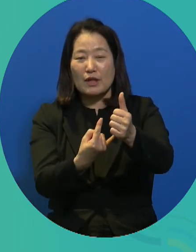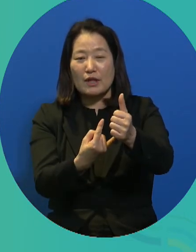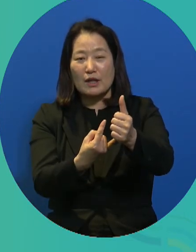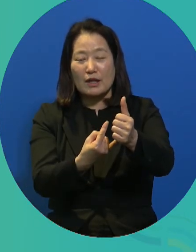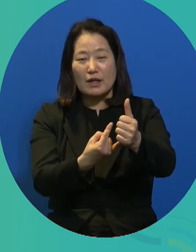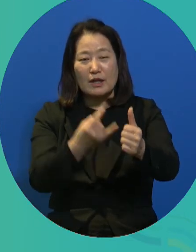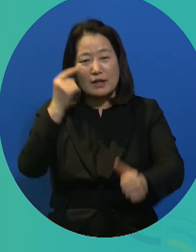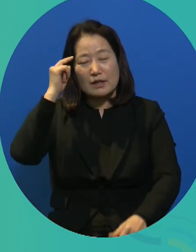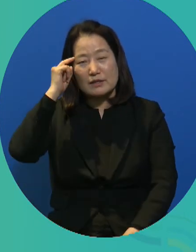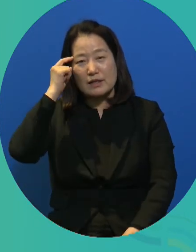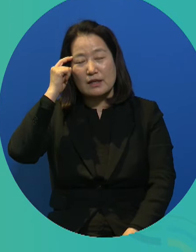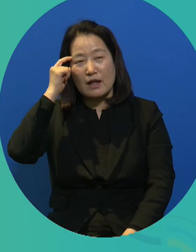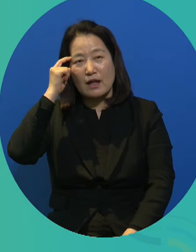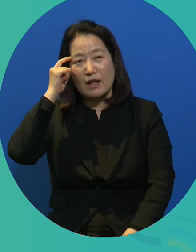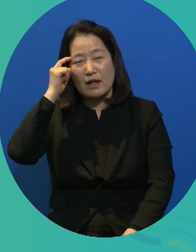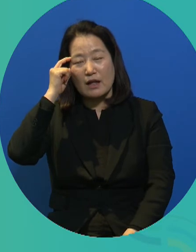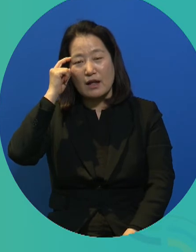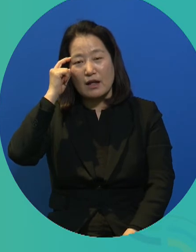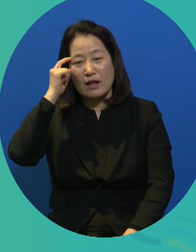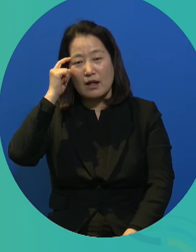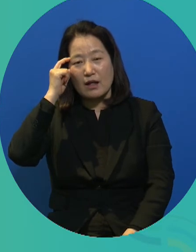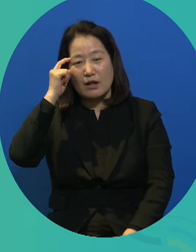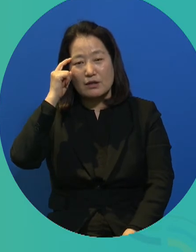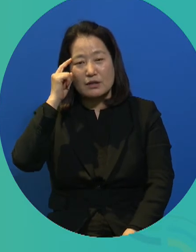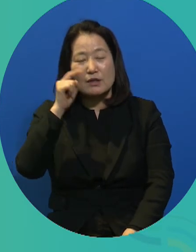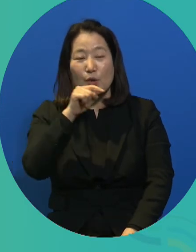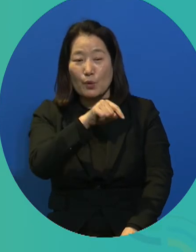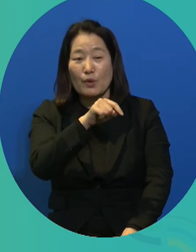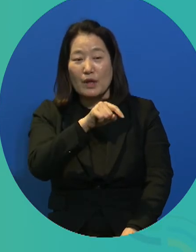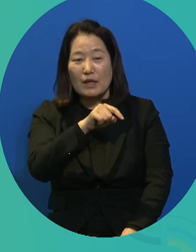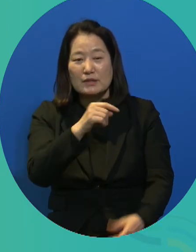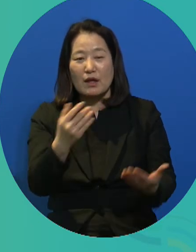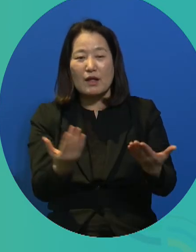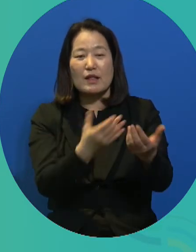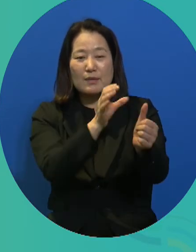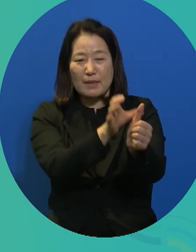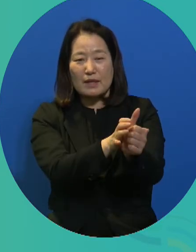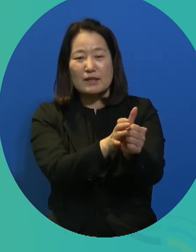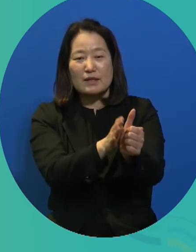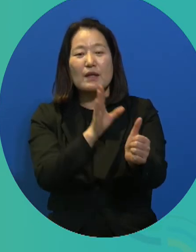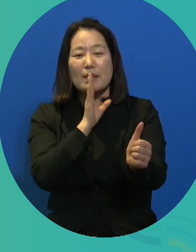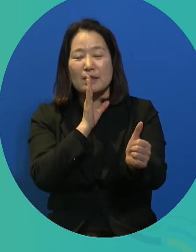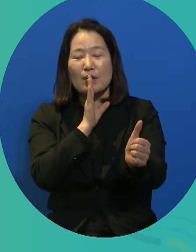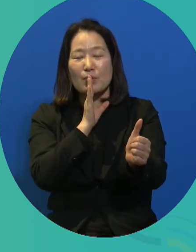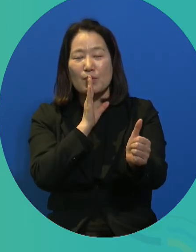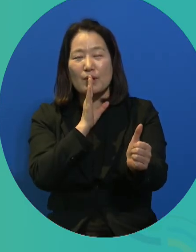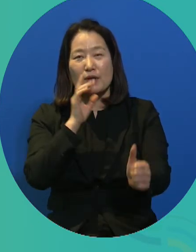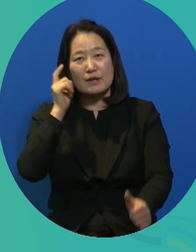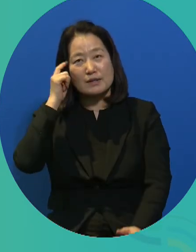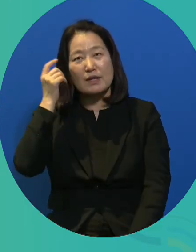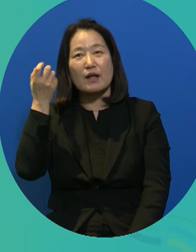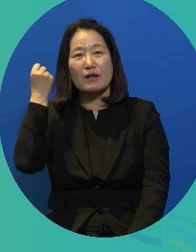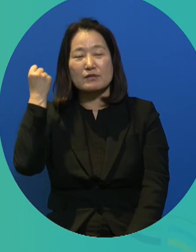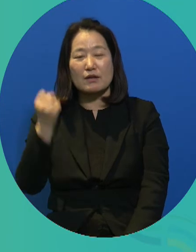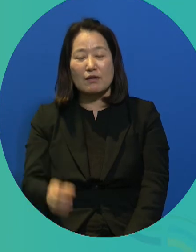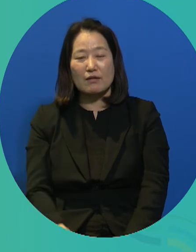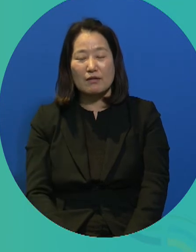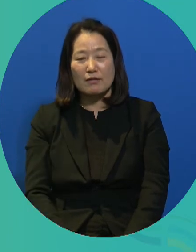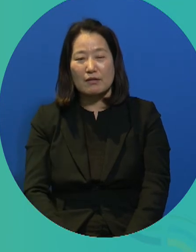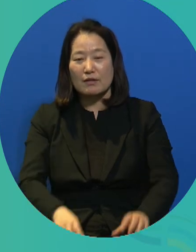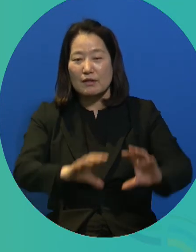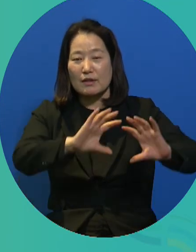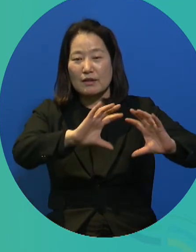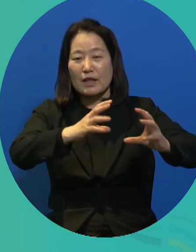제 의견으로 국가인권위원회가 하는 게 적절하다고 보여집니다. 어떻든 이제 많은